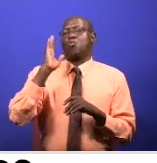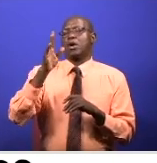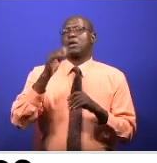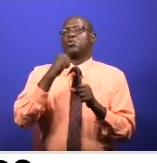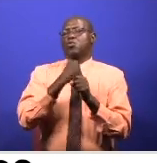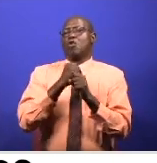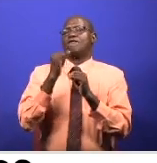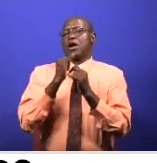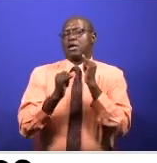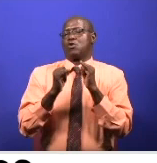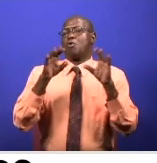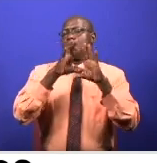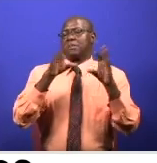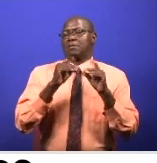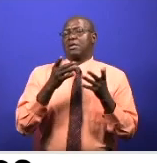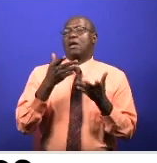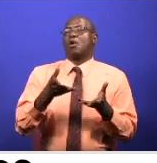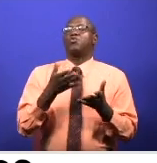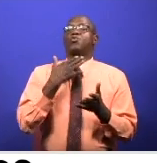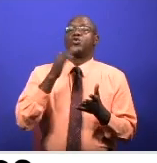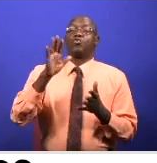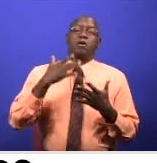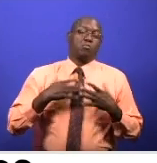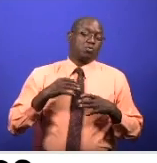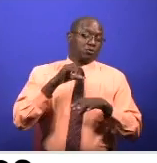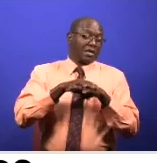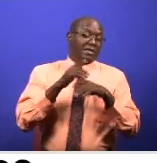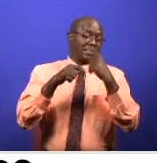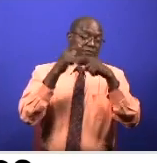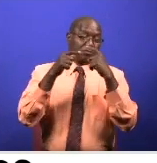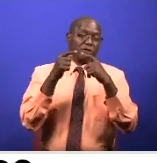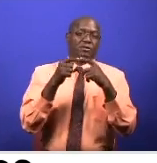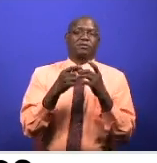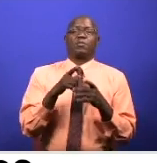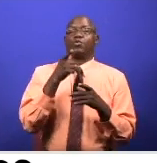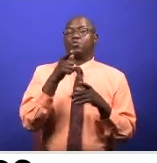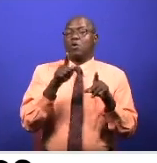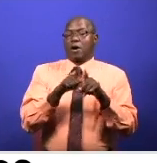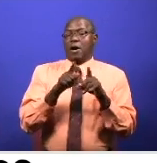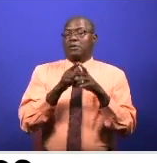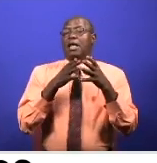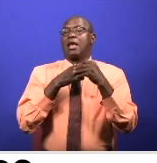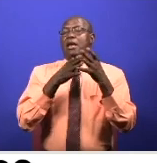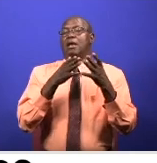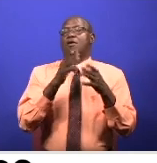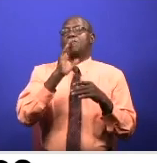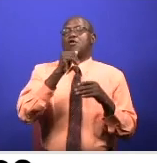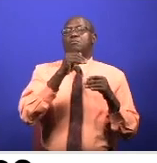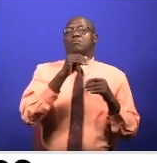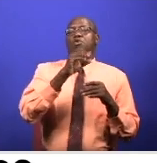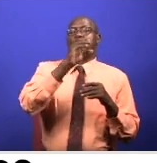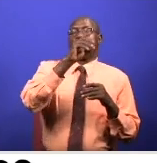wewe kama unataka wananchi wako wapate maendeleo, wewe kama kiongozi wa ODM, chagua on